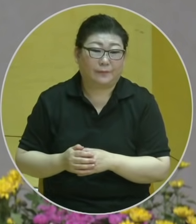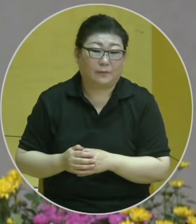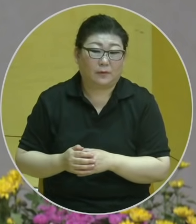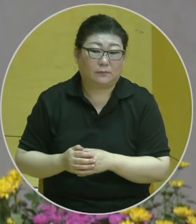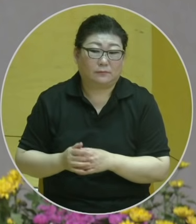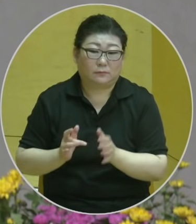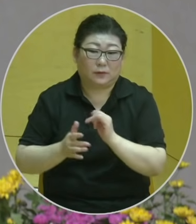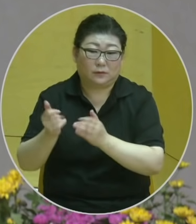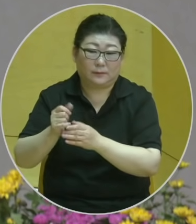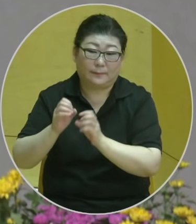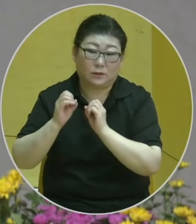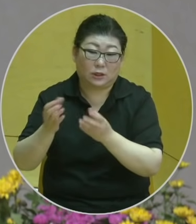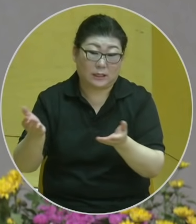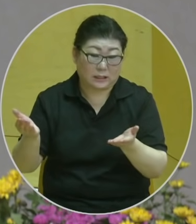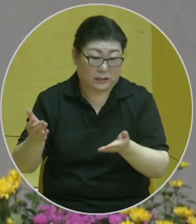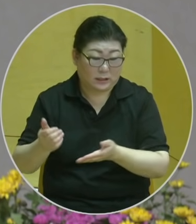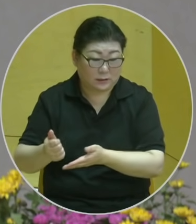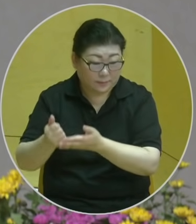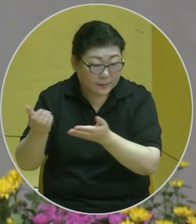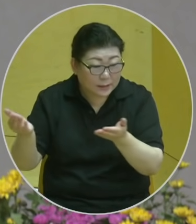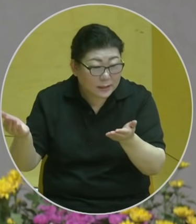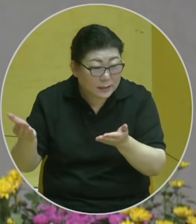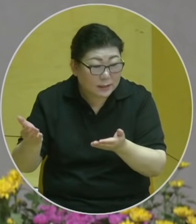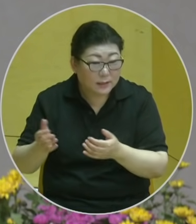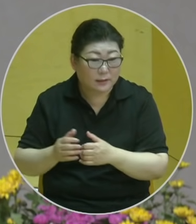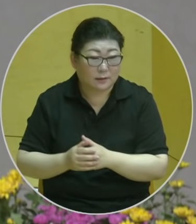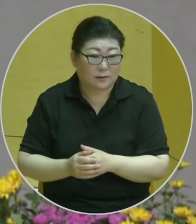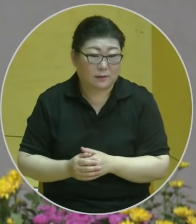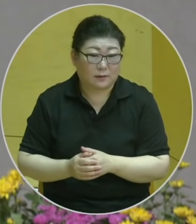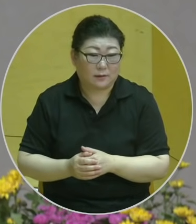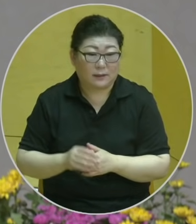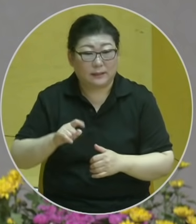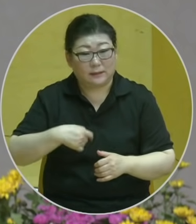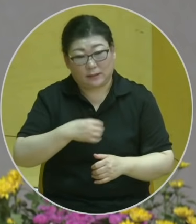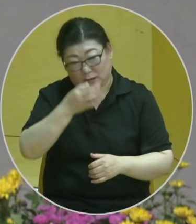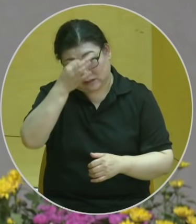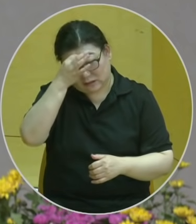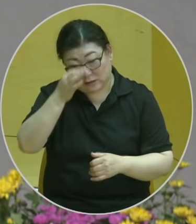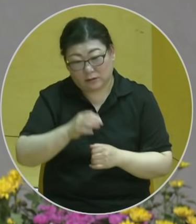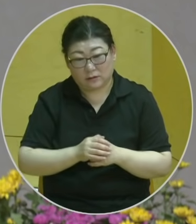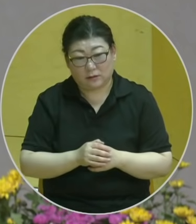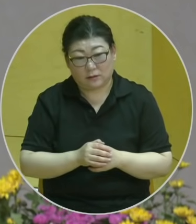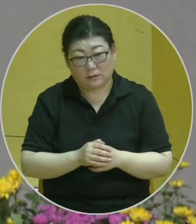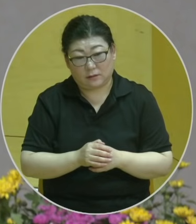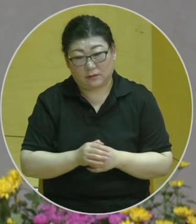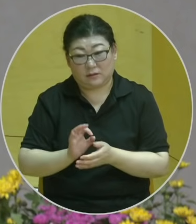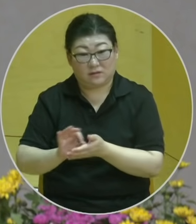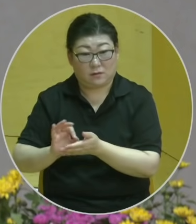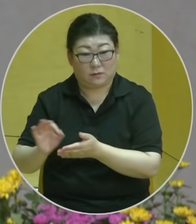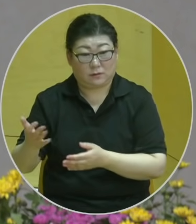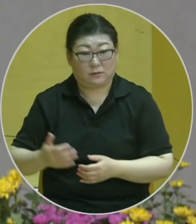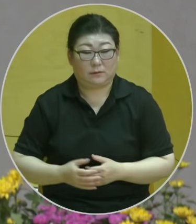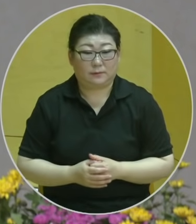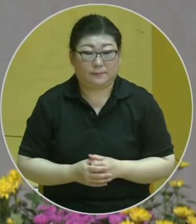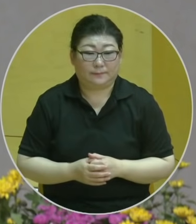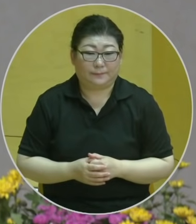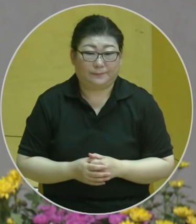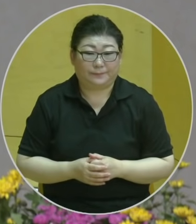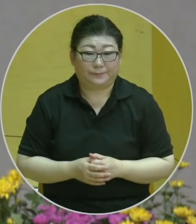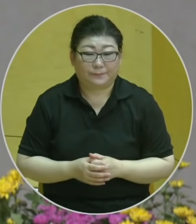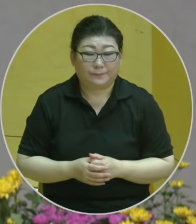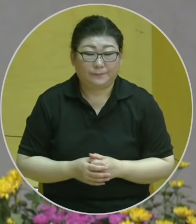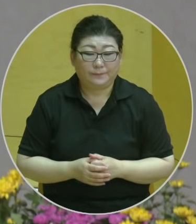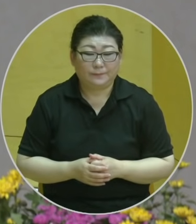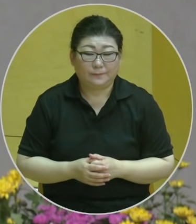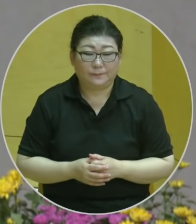그리스도를 전하는 일에, 예수 그리스도를 섬기는 일에 바로 이 이 세리마태가 쓰여진 것을 보게 됩니다.